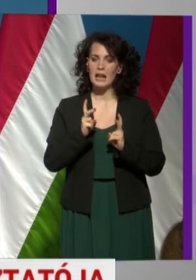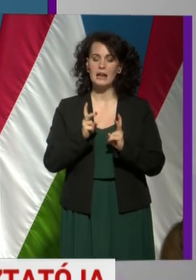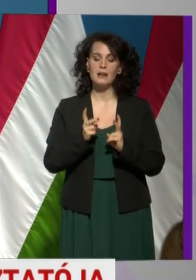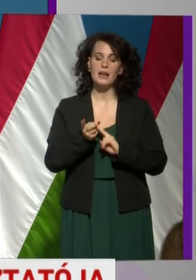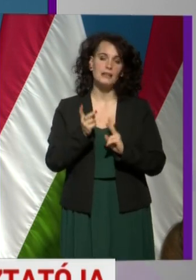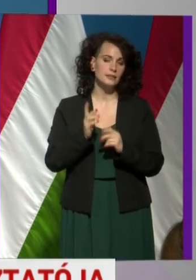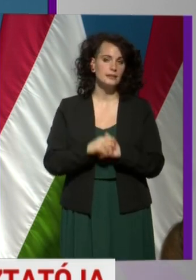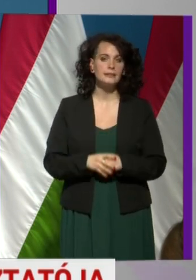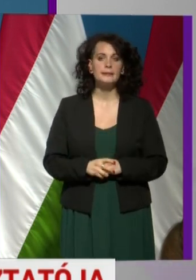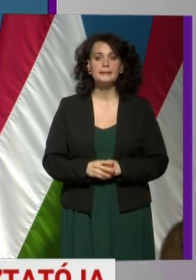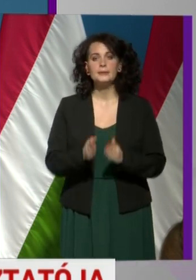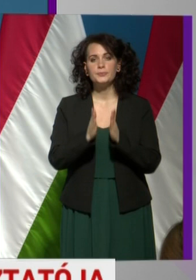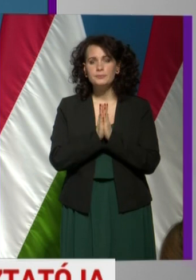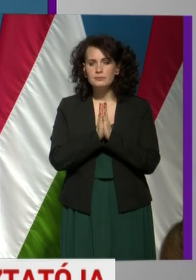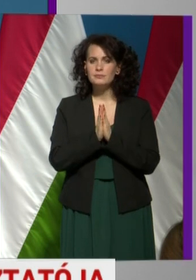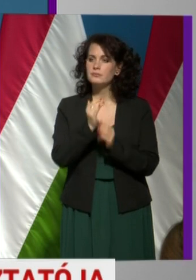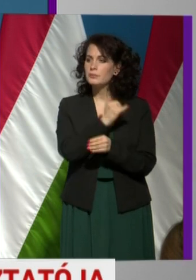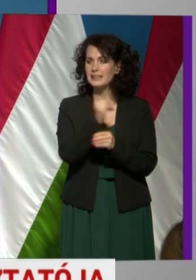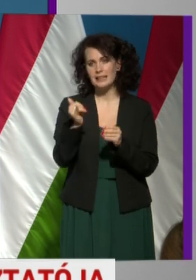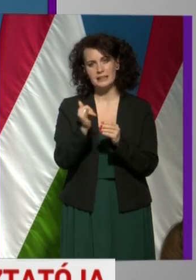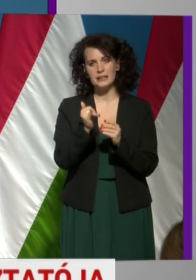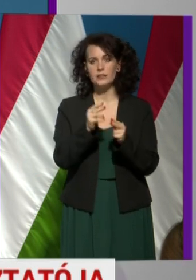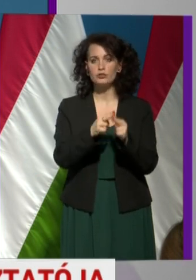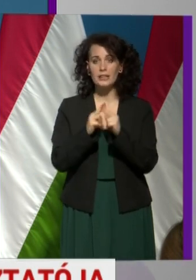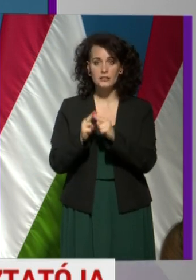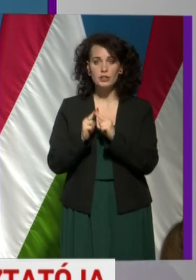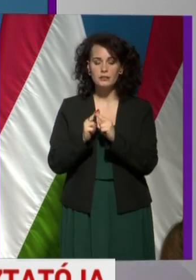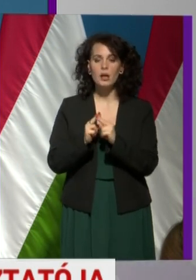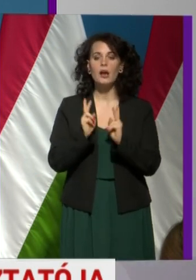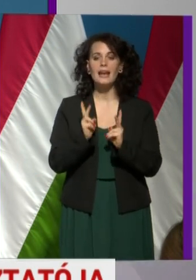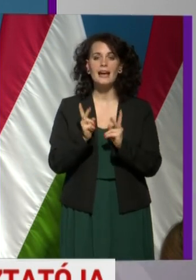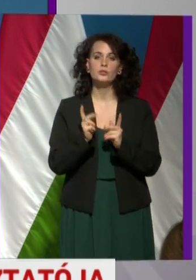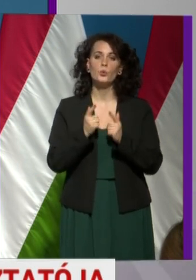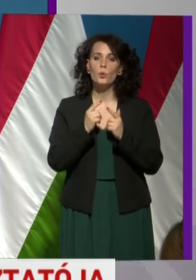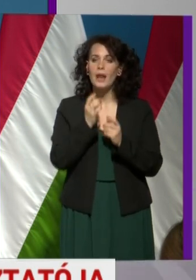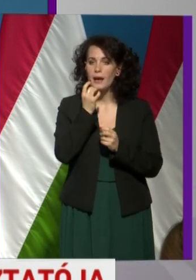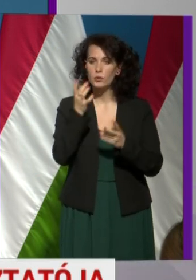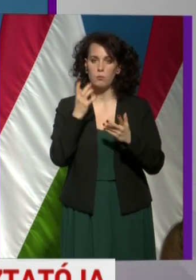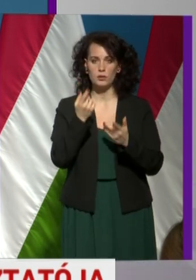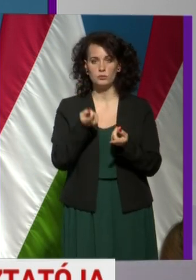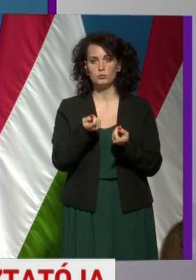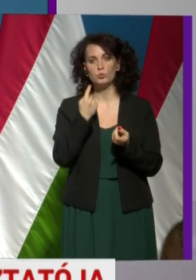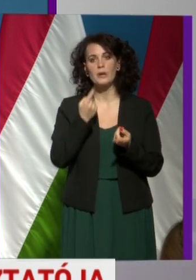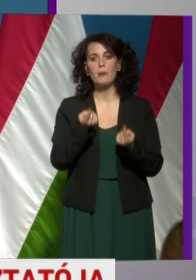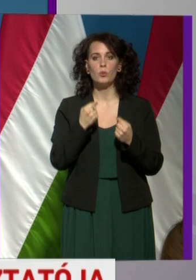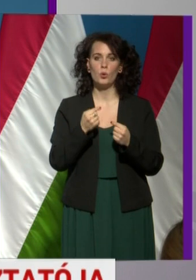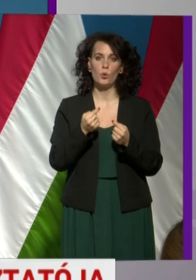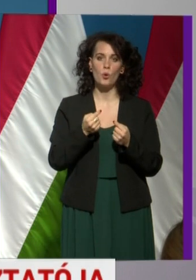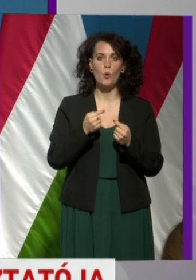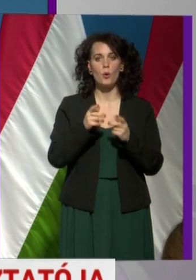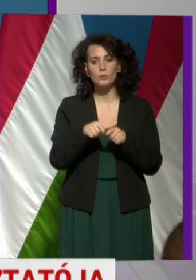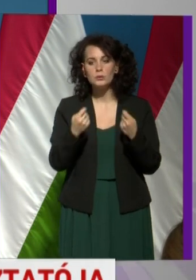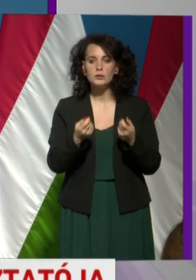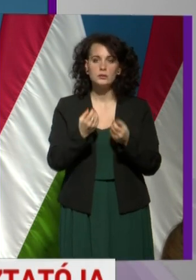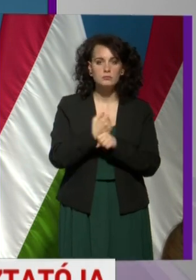kellett. Azt kérem mindenkitől, hogy segítsenek abban, hogy a lehető legjobbat tudjuk kihozni a tanulók, a gyerekek érdekében